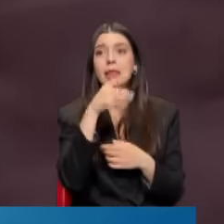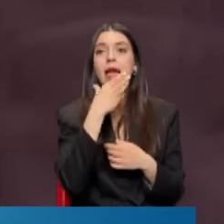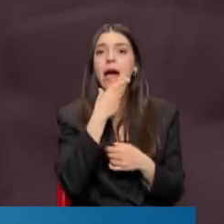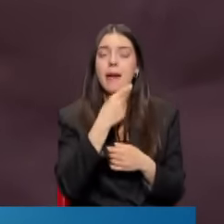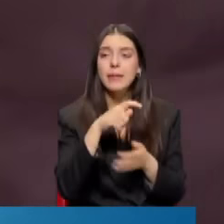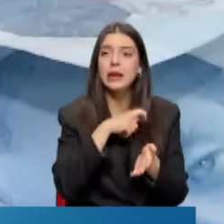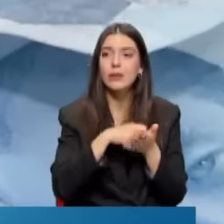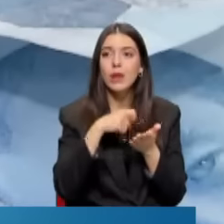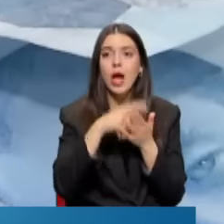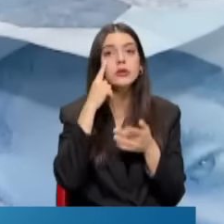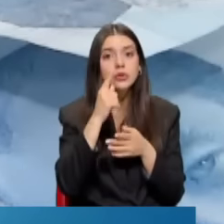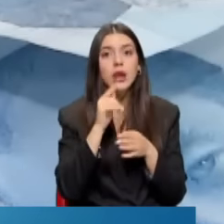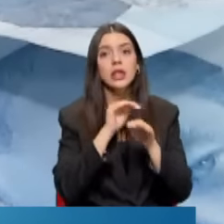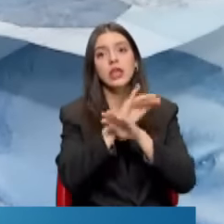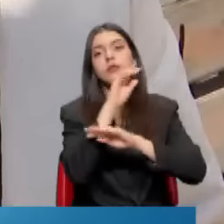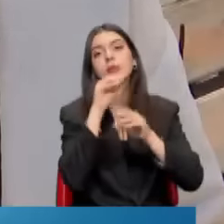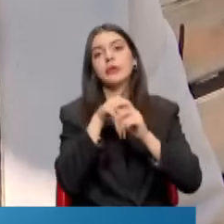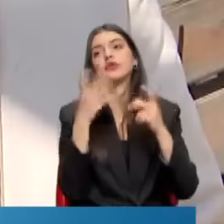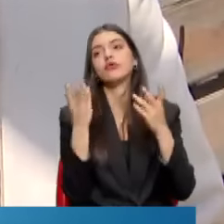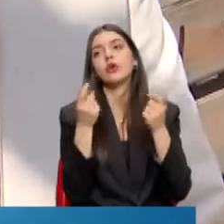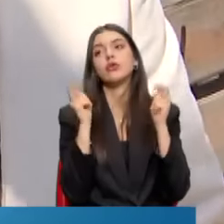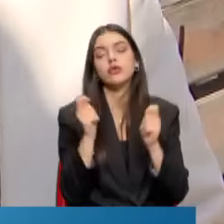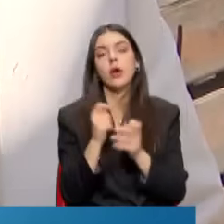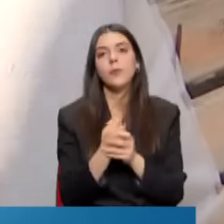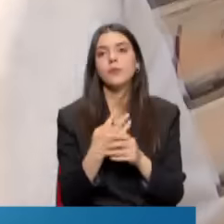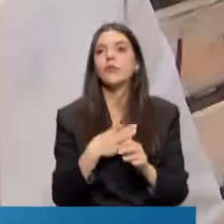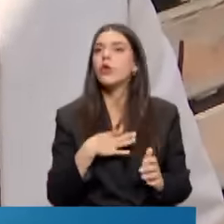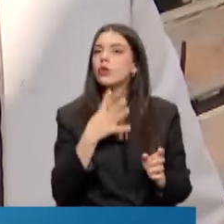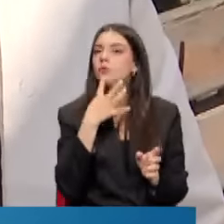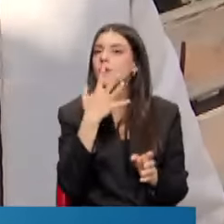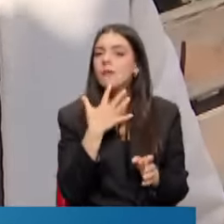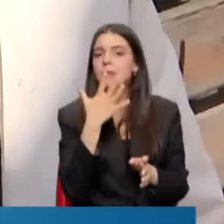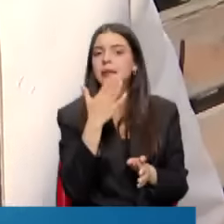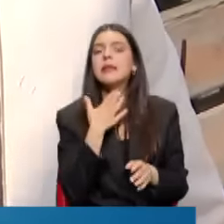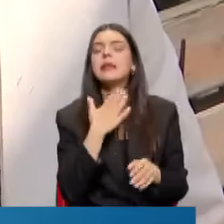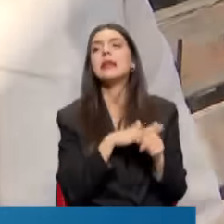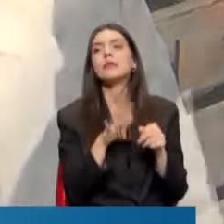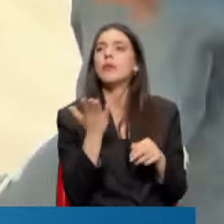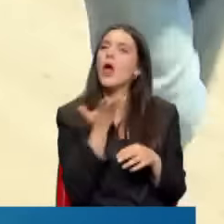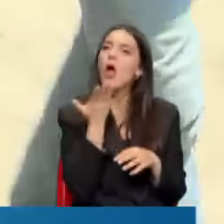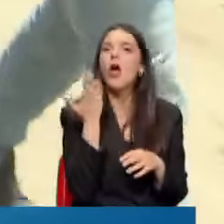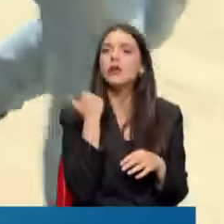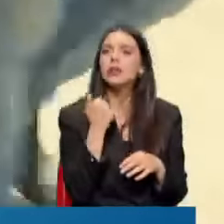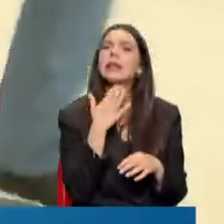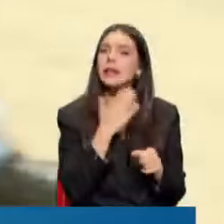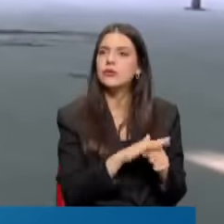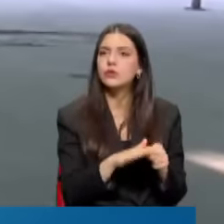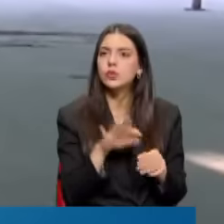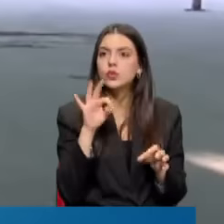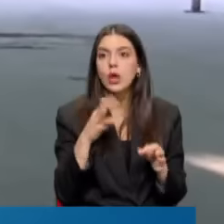Emek açme senedir kesemiyoruz te kesi